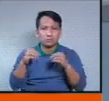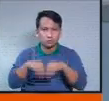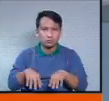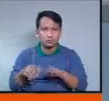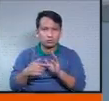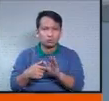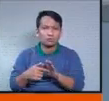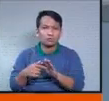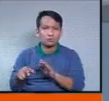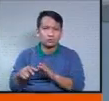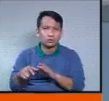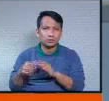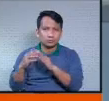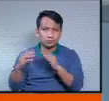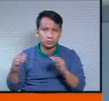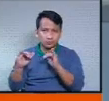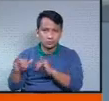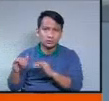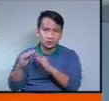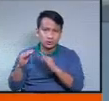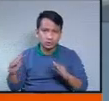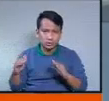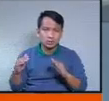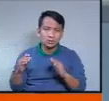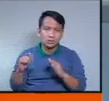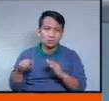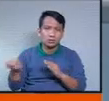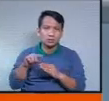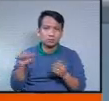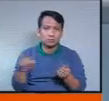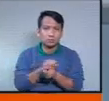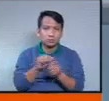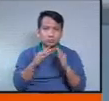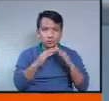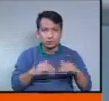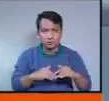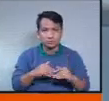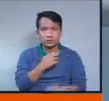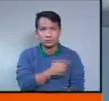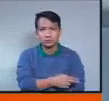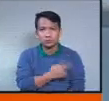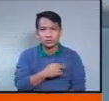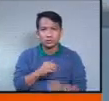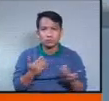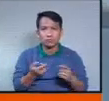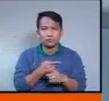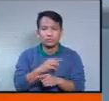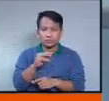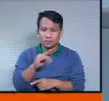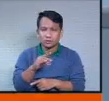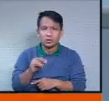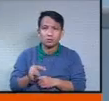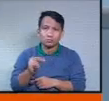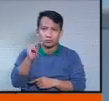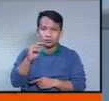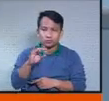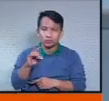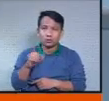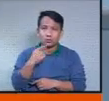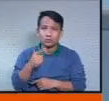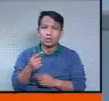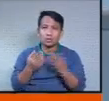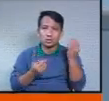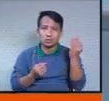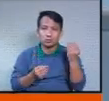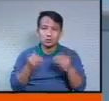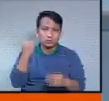ng matinong masisilungan ng mga nasiraan ng bahay, pati ospital. Mula sa makilala North Cotabato, makiki-update tayo kay